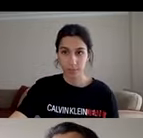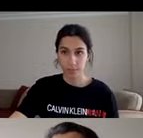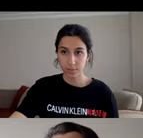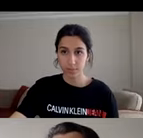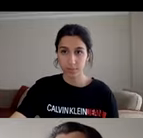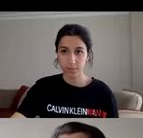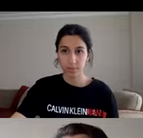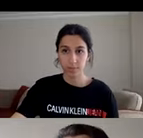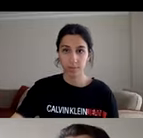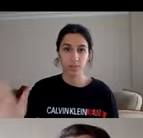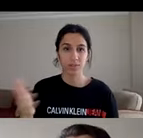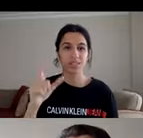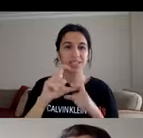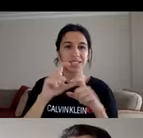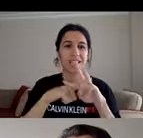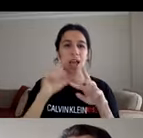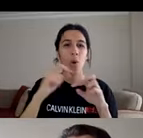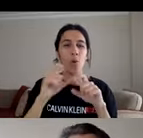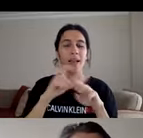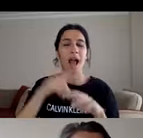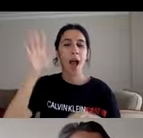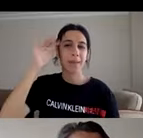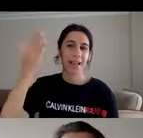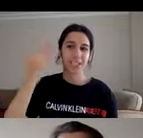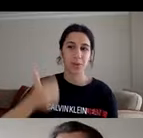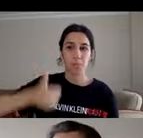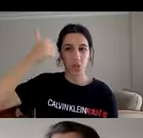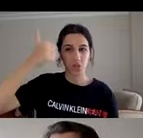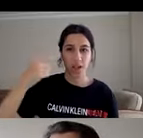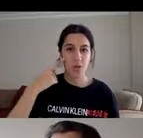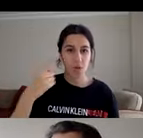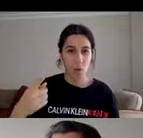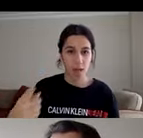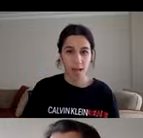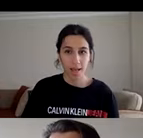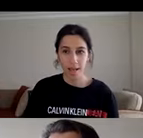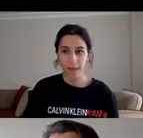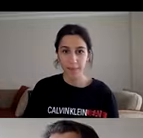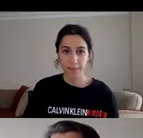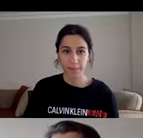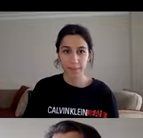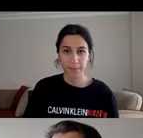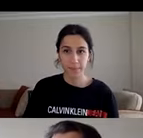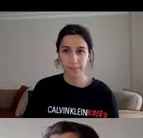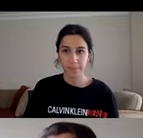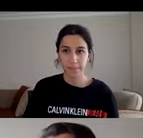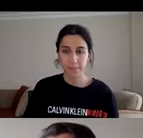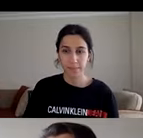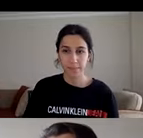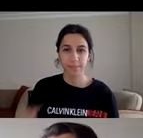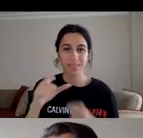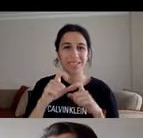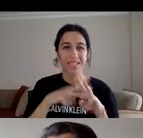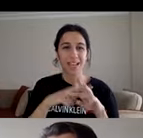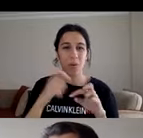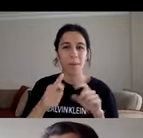mesela George Washington'ın Amerika Başkanı, bu ekrandaki örneği hızlı bir aktarayım özetleyerek size. George Washington'ın